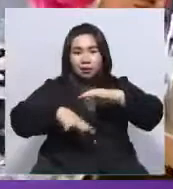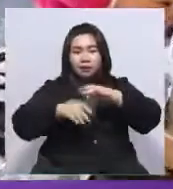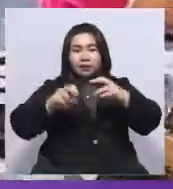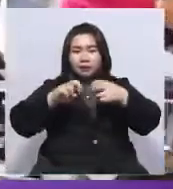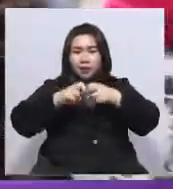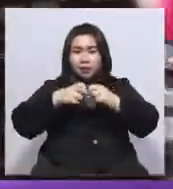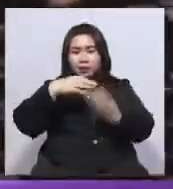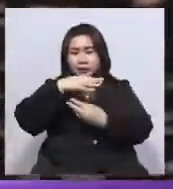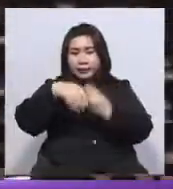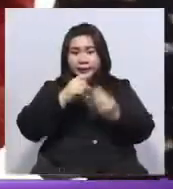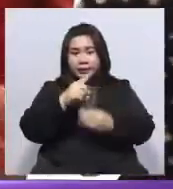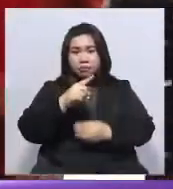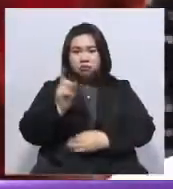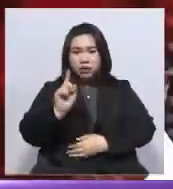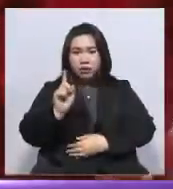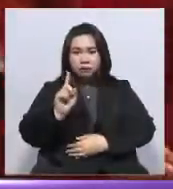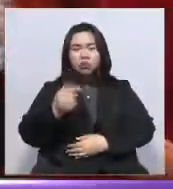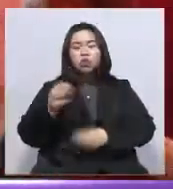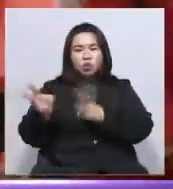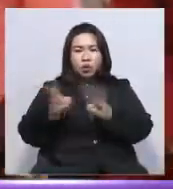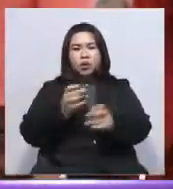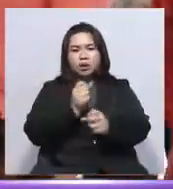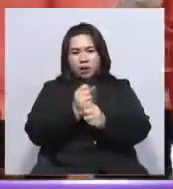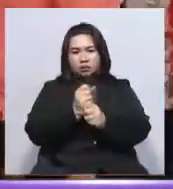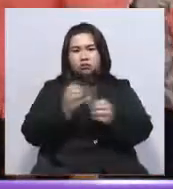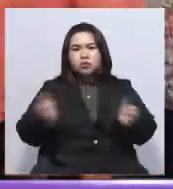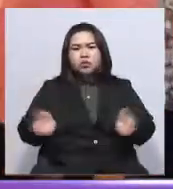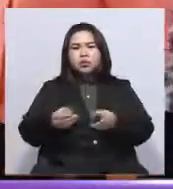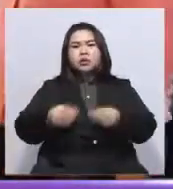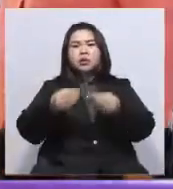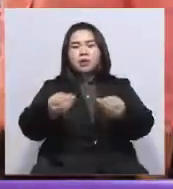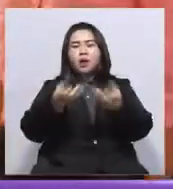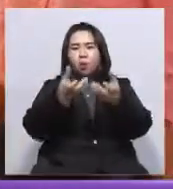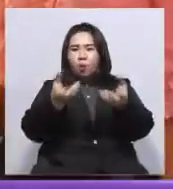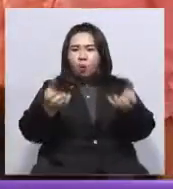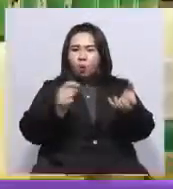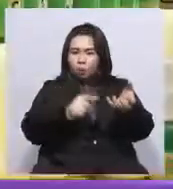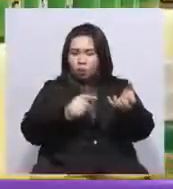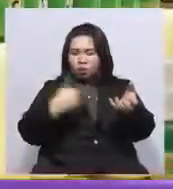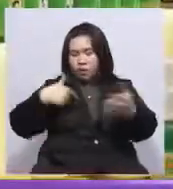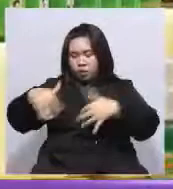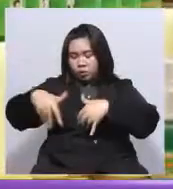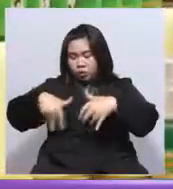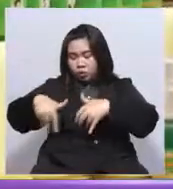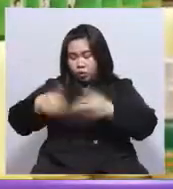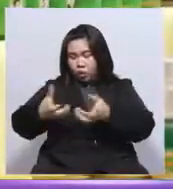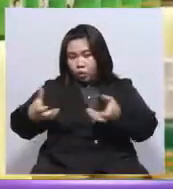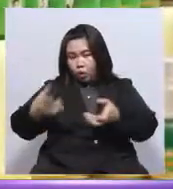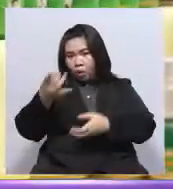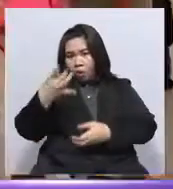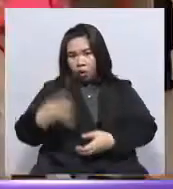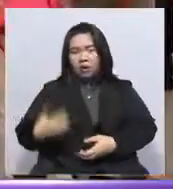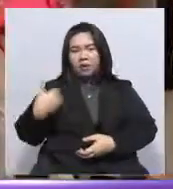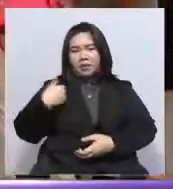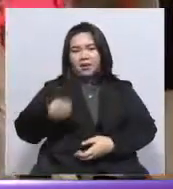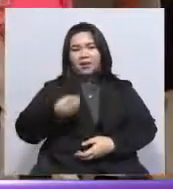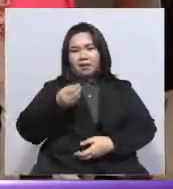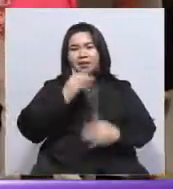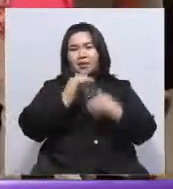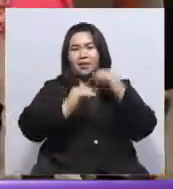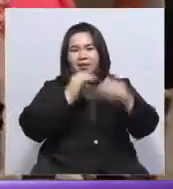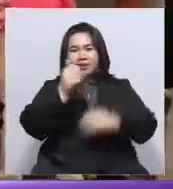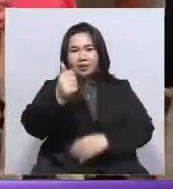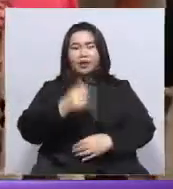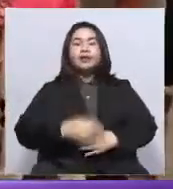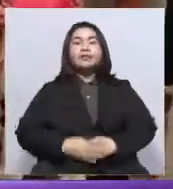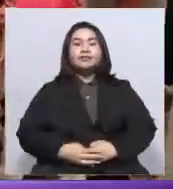ซึ่งหนึ่งในแนวทางนั้นคือการส่งเสริมการพัฒนาผลิตภัณฑ์หรือสินค้าจากภูมิปัญญาเพื่อสร้างความเข้มแข็งให้กับชุมชน